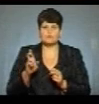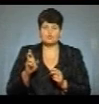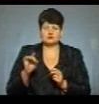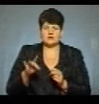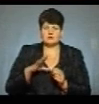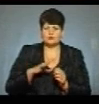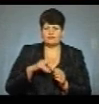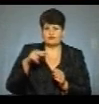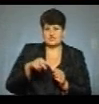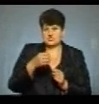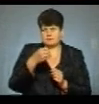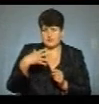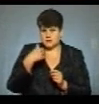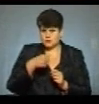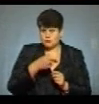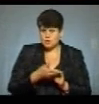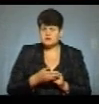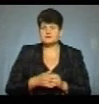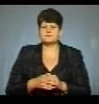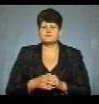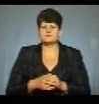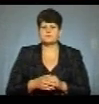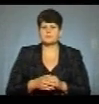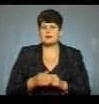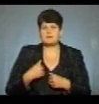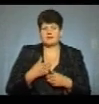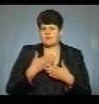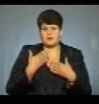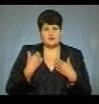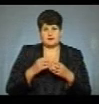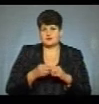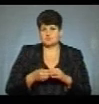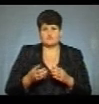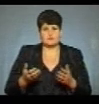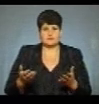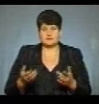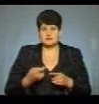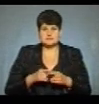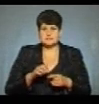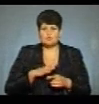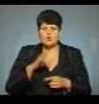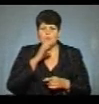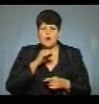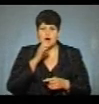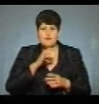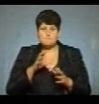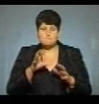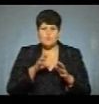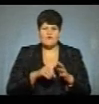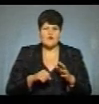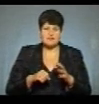в 2015 році, ми не маємо поки що результатів. Це було пограбування, пов'язане з